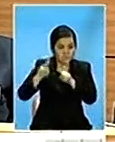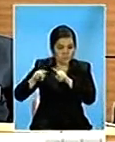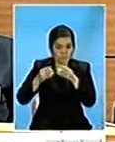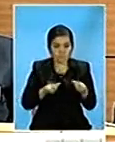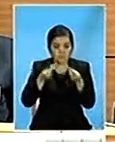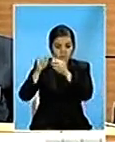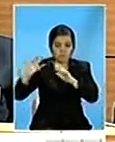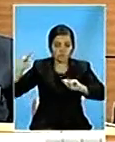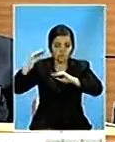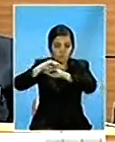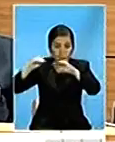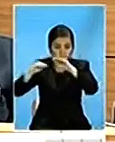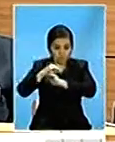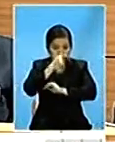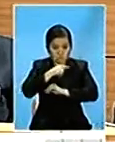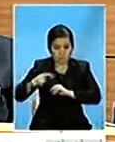อย่างไรครับขอบคุณมาก